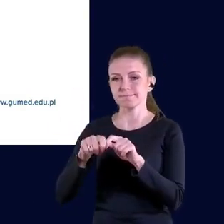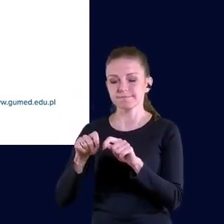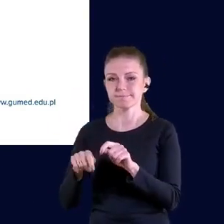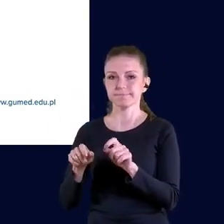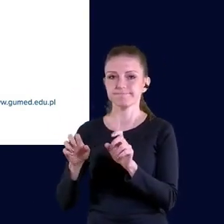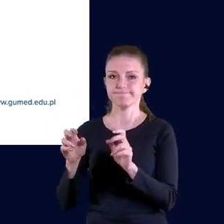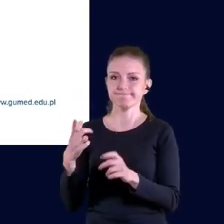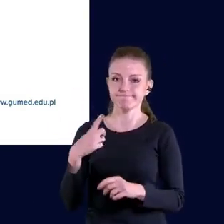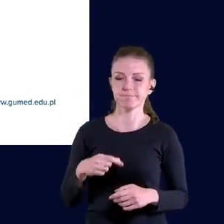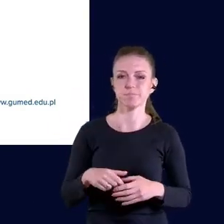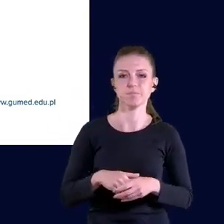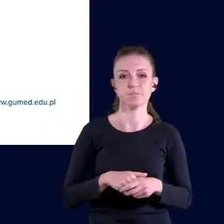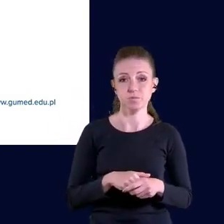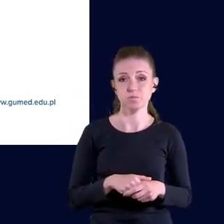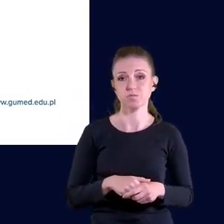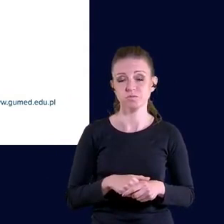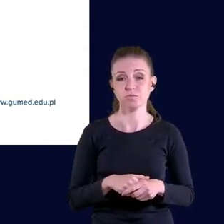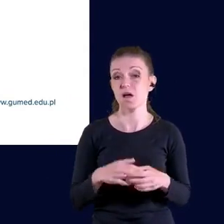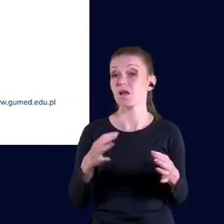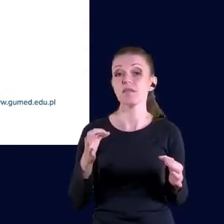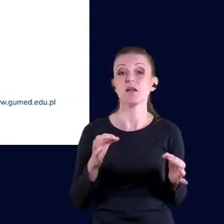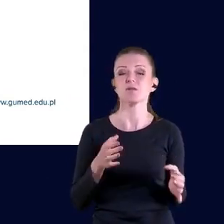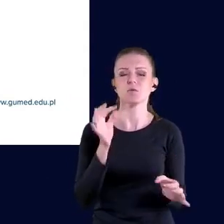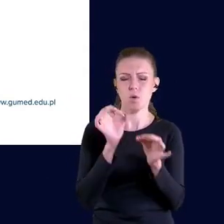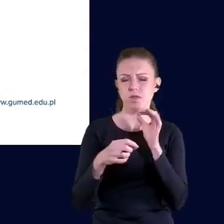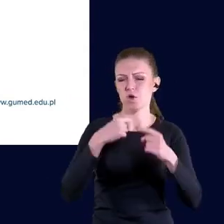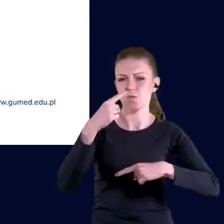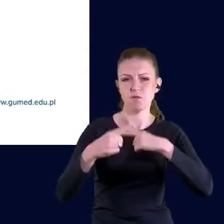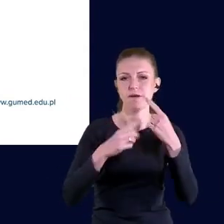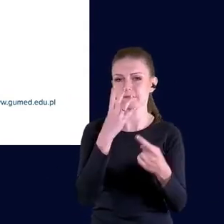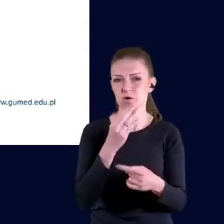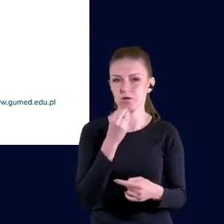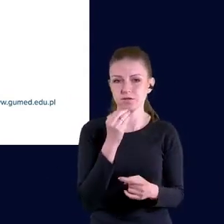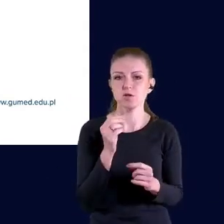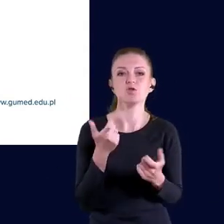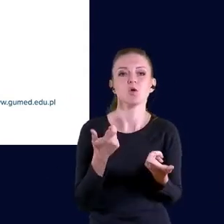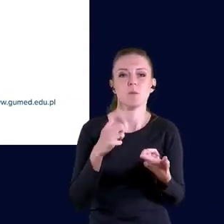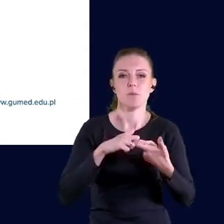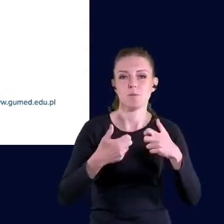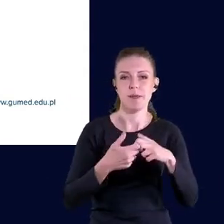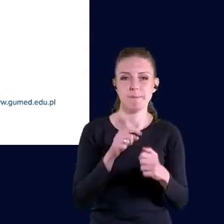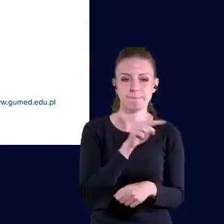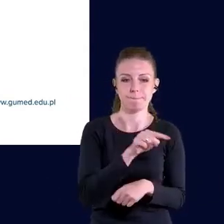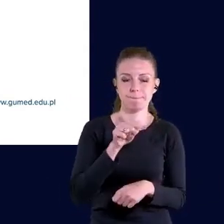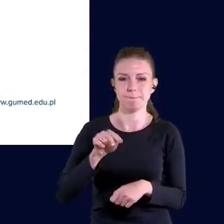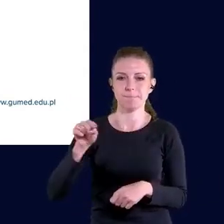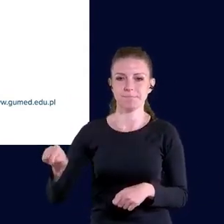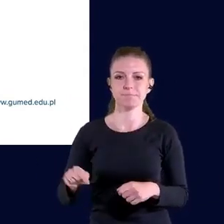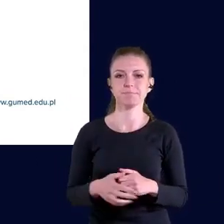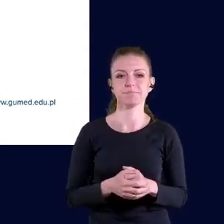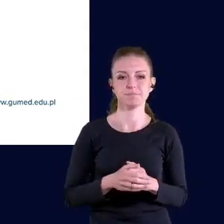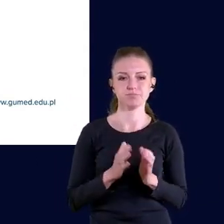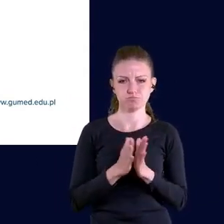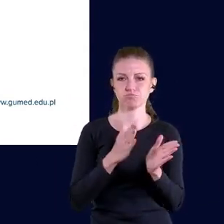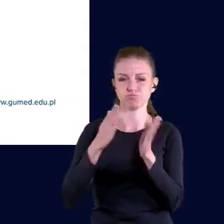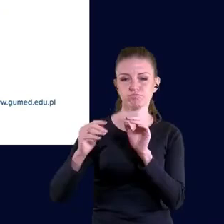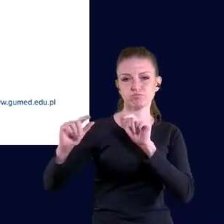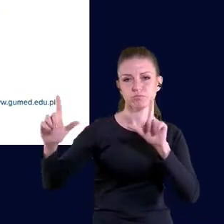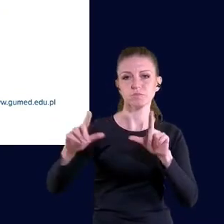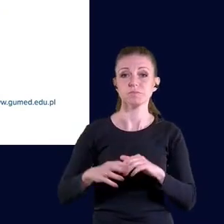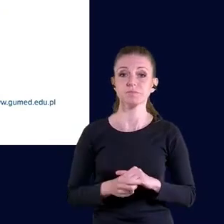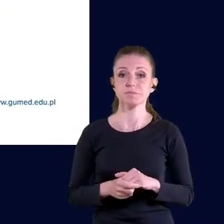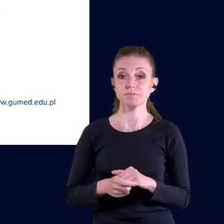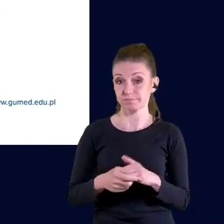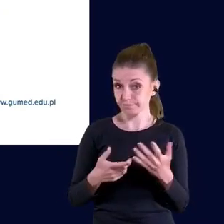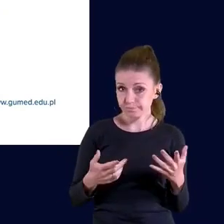przeprowadzać No i teraz bardziej konkretnie tak w kolejnym slajd